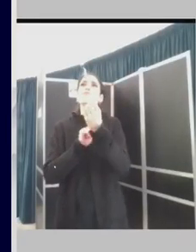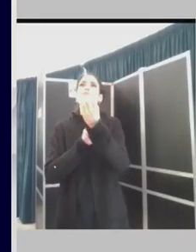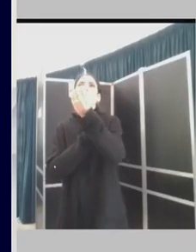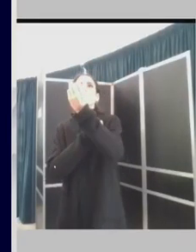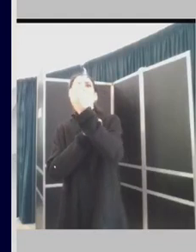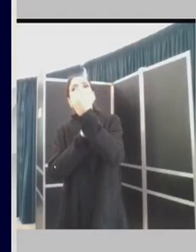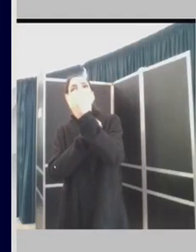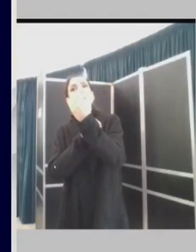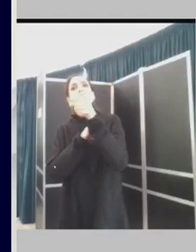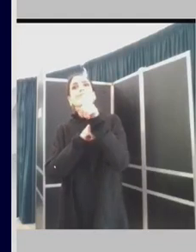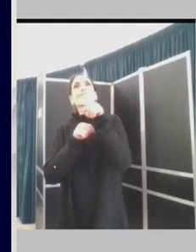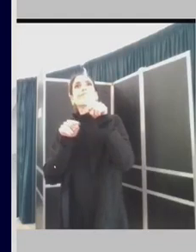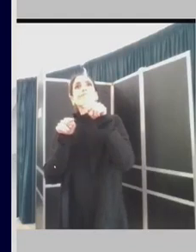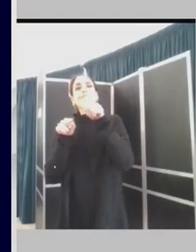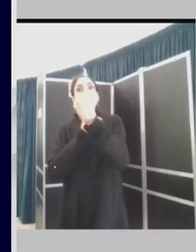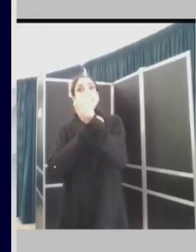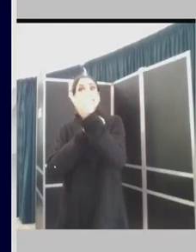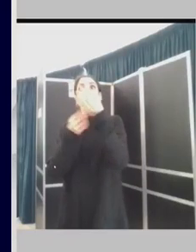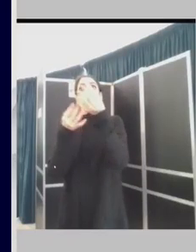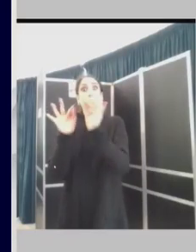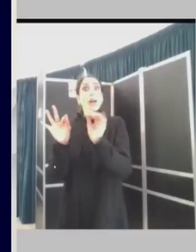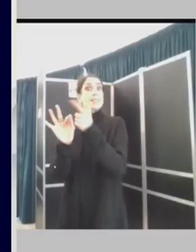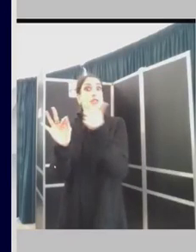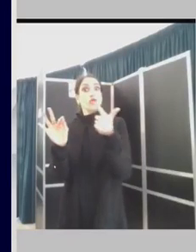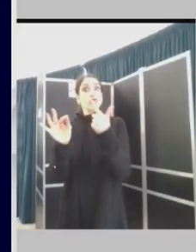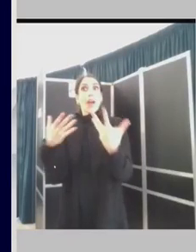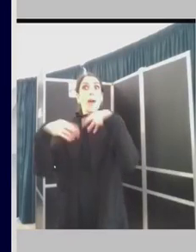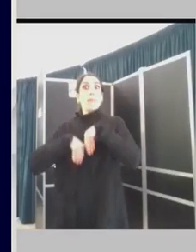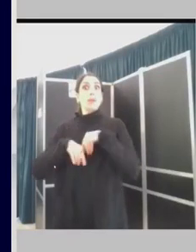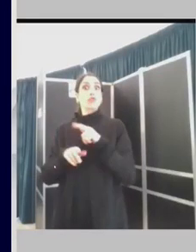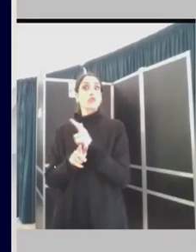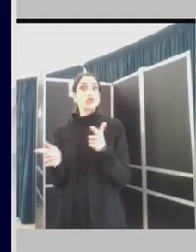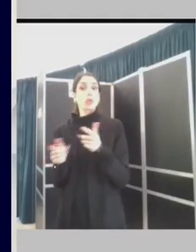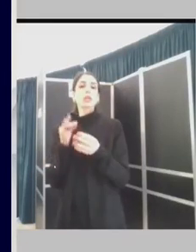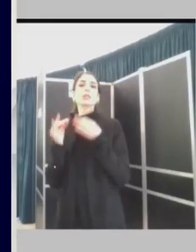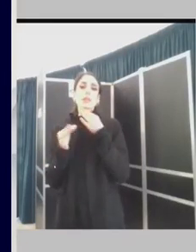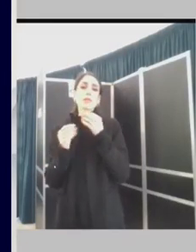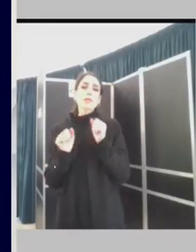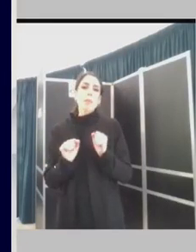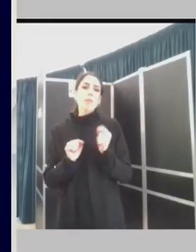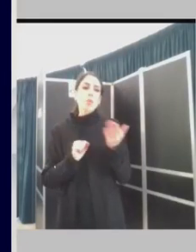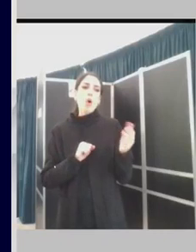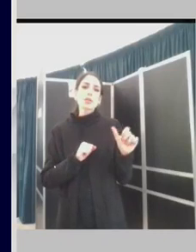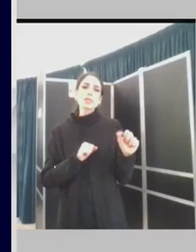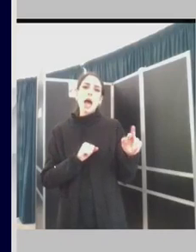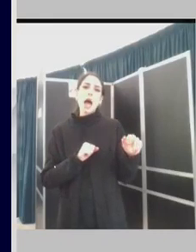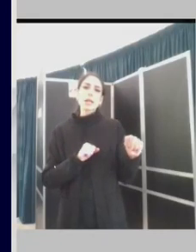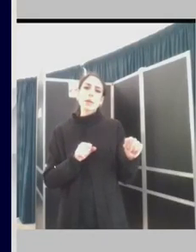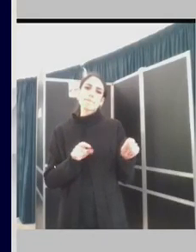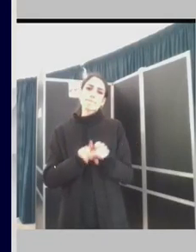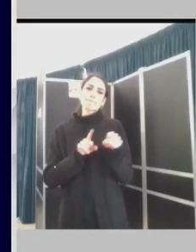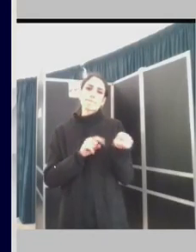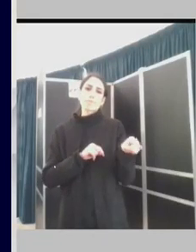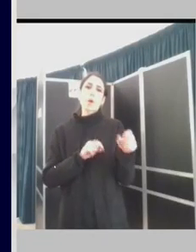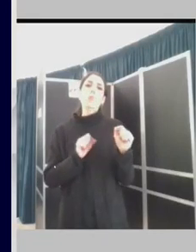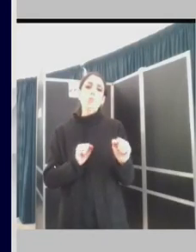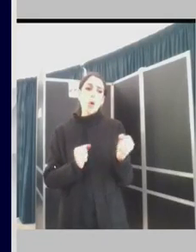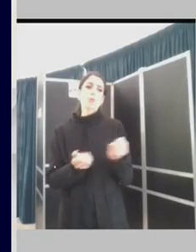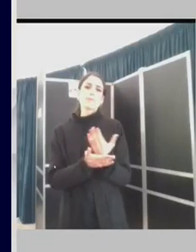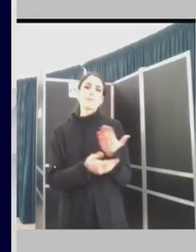Sara. Il progetto Rete della Salute, in particolare il progetto Educazione al Soccorso, ogni anno coinvolge circa 9.000 studenti a